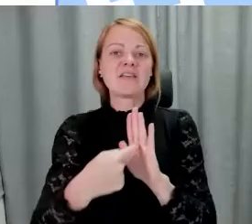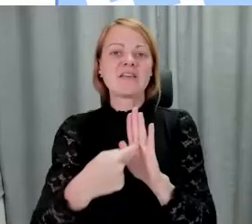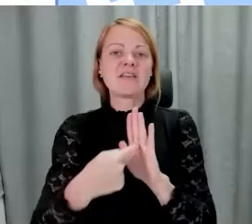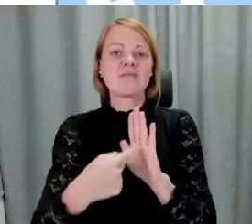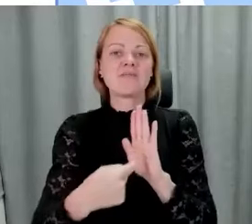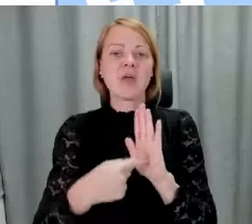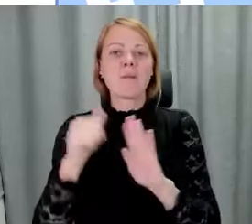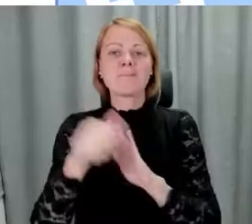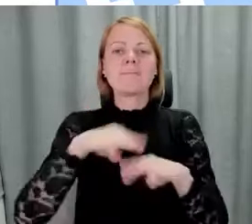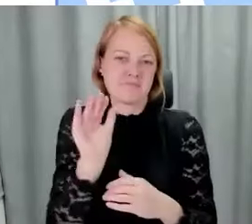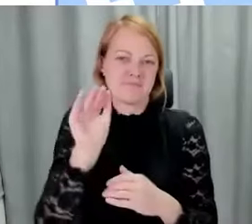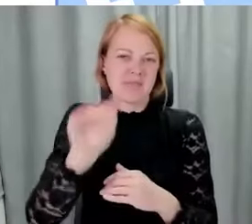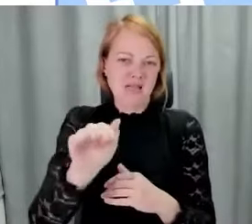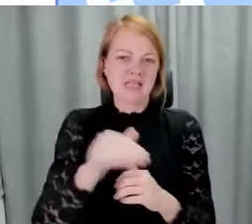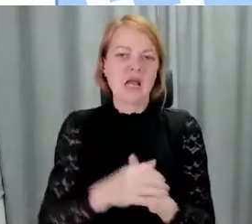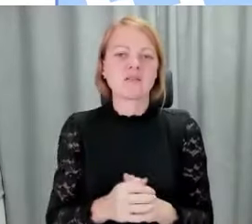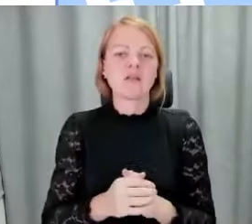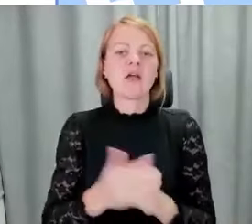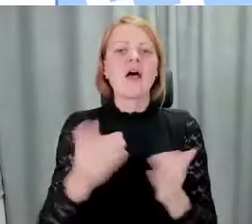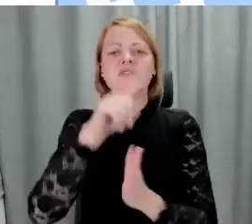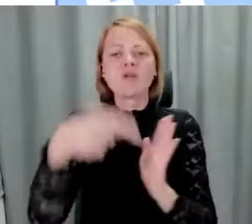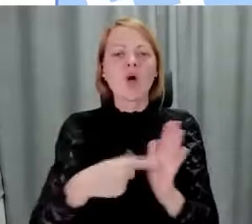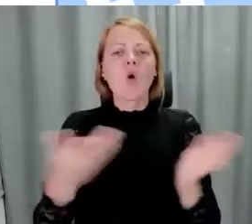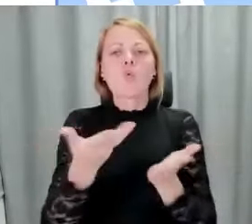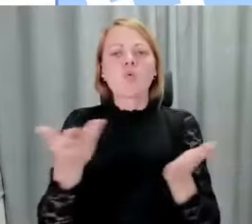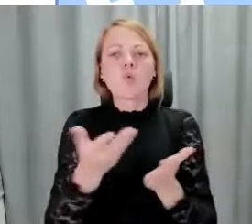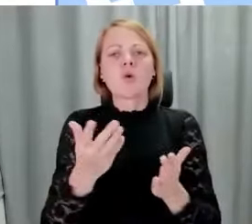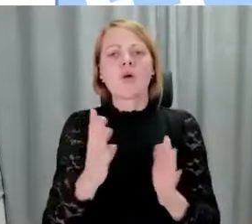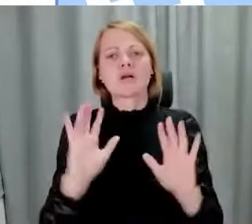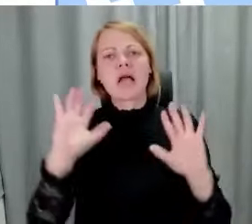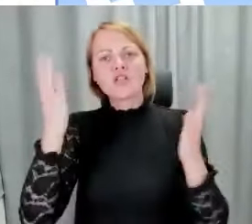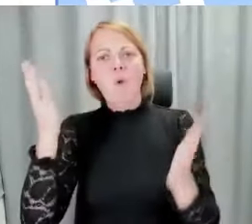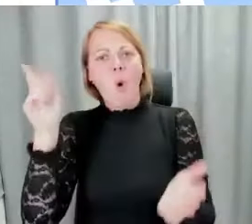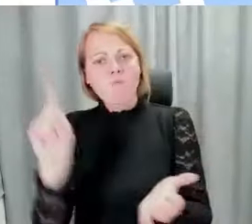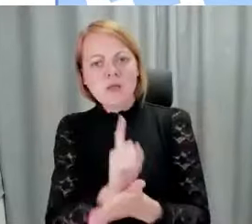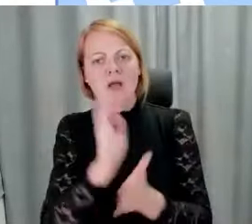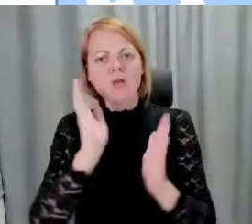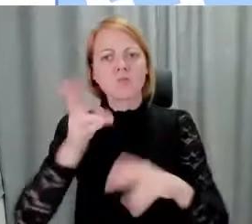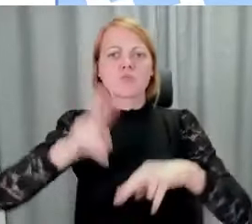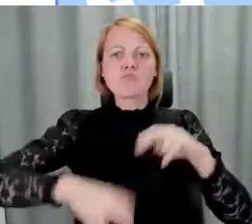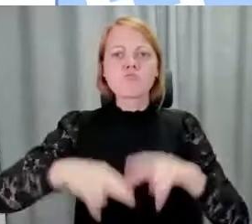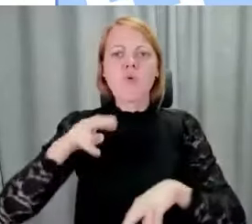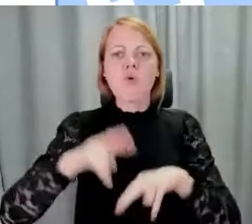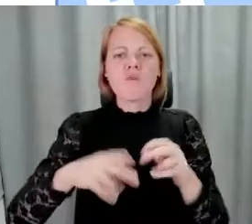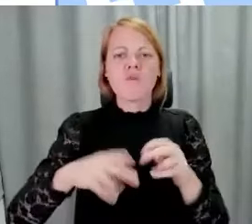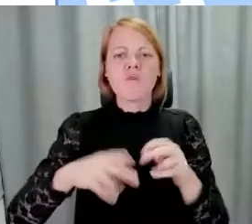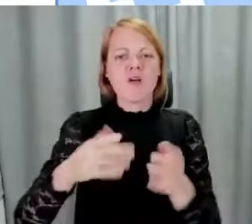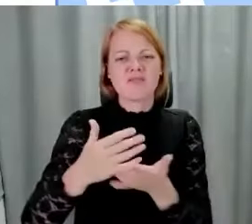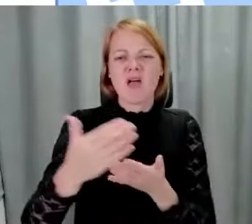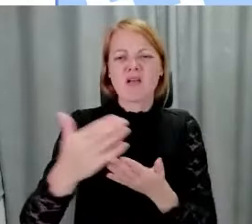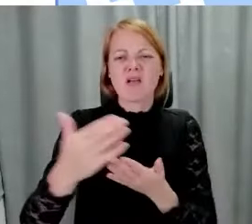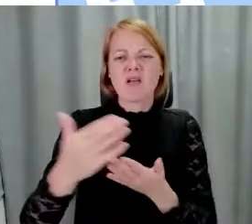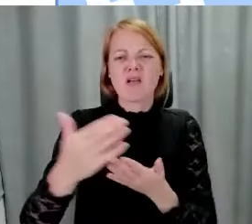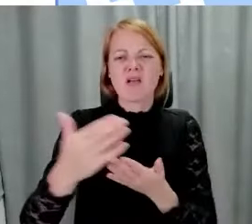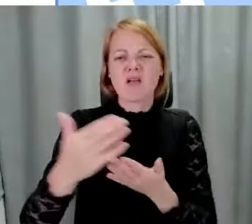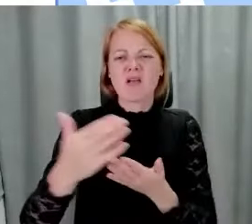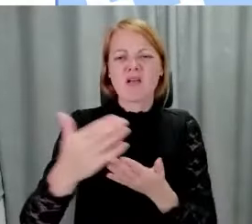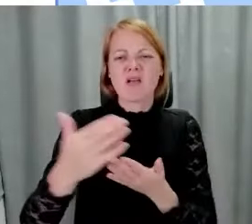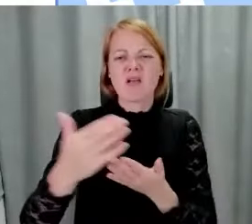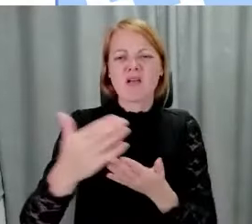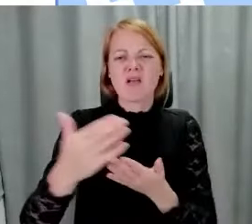uzreiz jautā, kuros gadījumos tad būs obligāti viņu būvēt un tā tālāk. Tad pašlaik regulējums paredz, ka tās